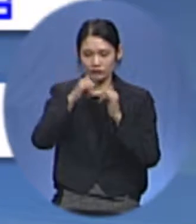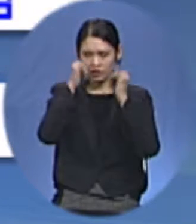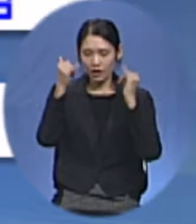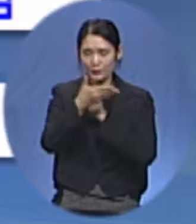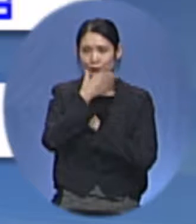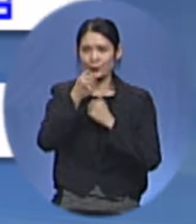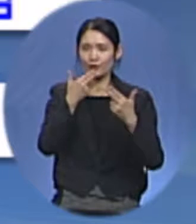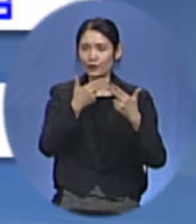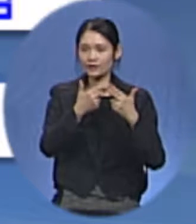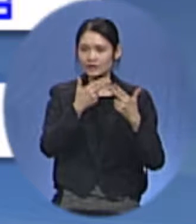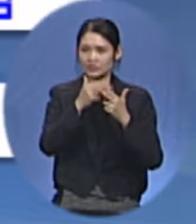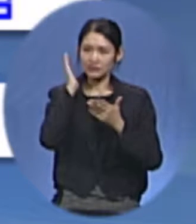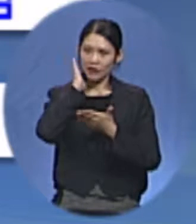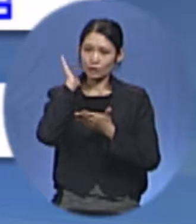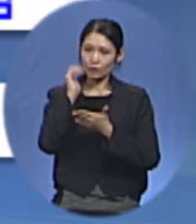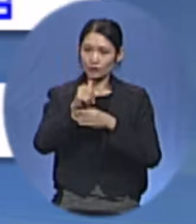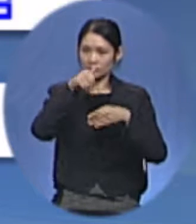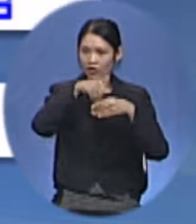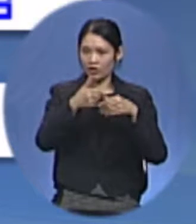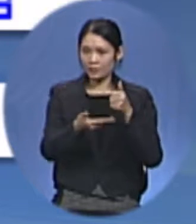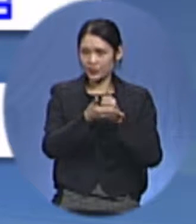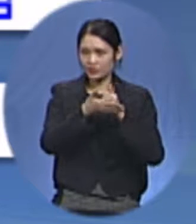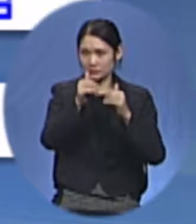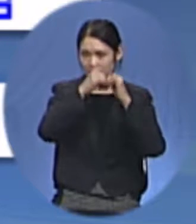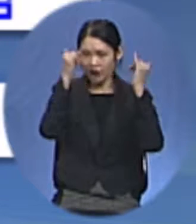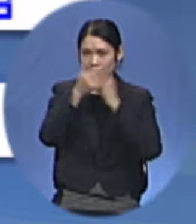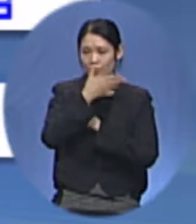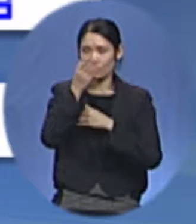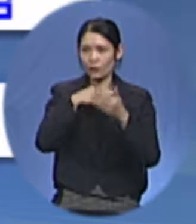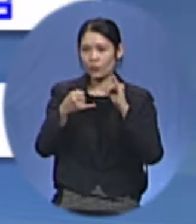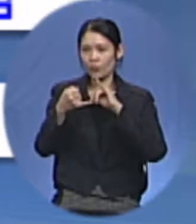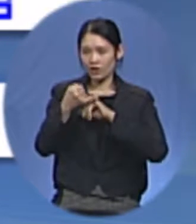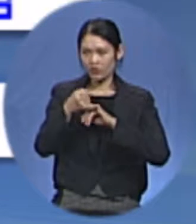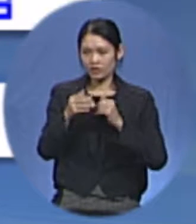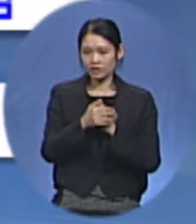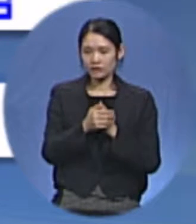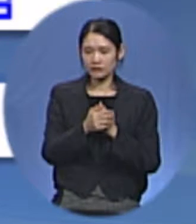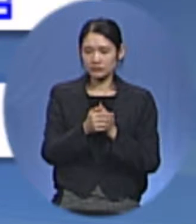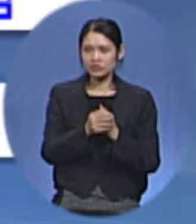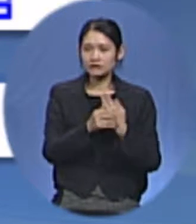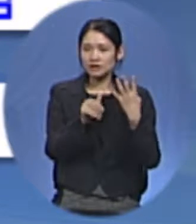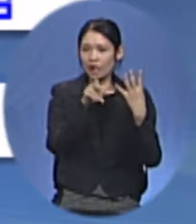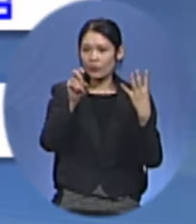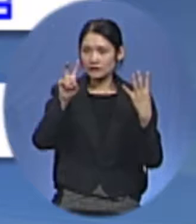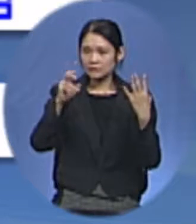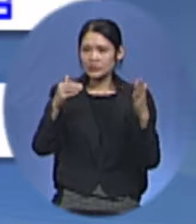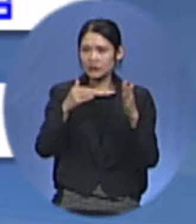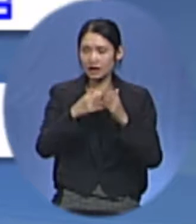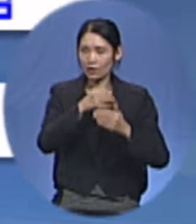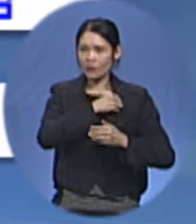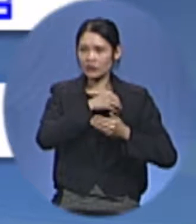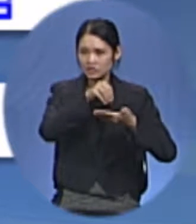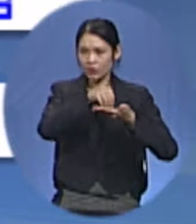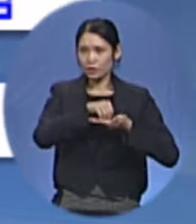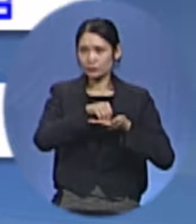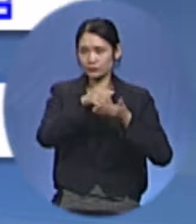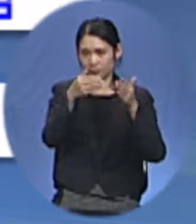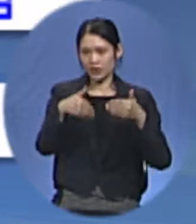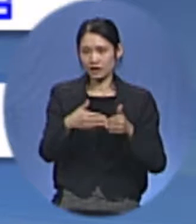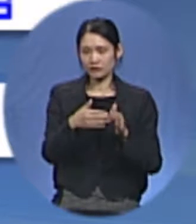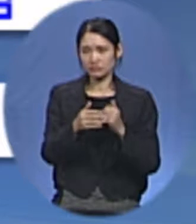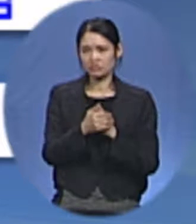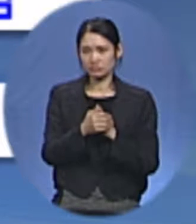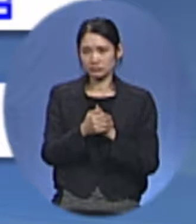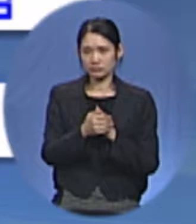한국사회복지사협회가 대선 후보에게 제시할 사회복지 공약을 오는 21일까지 홈페이지를 통해 회원들에게 접수받습니다.